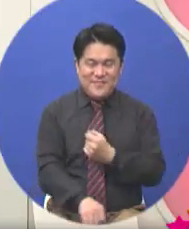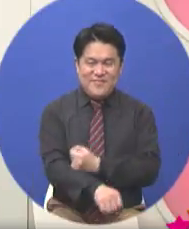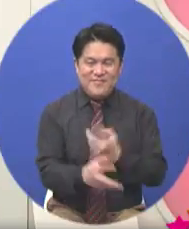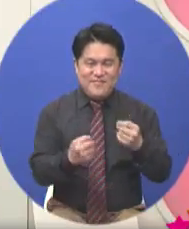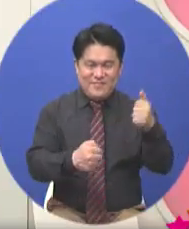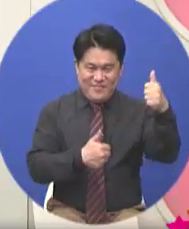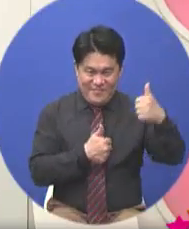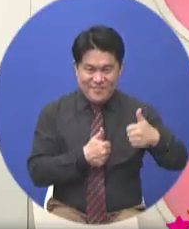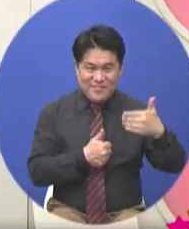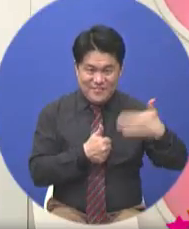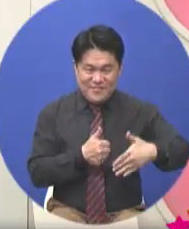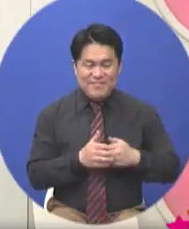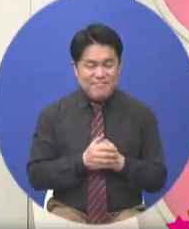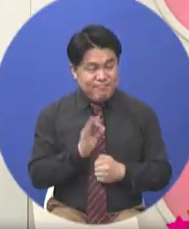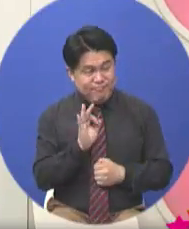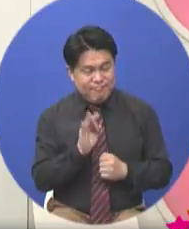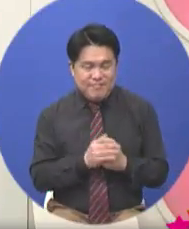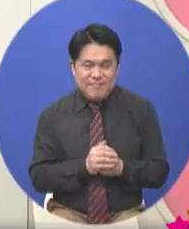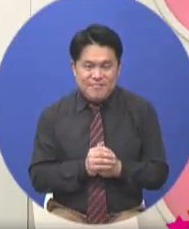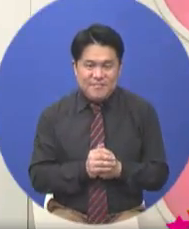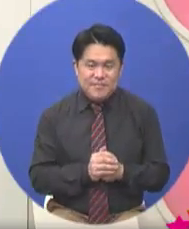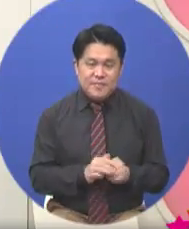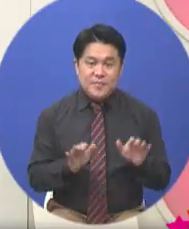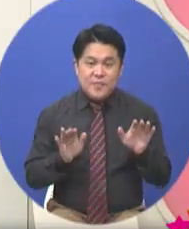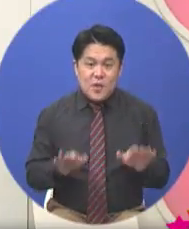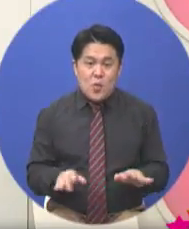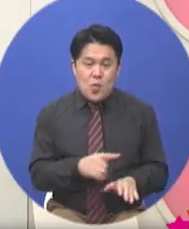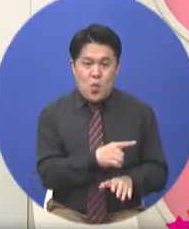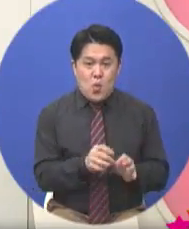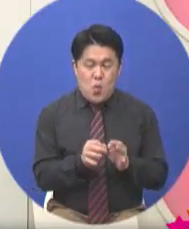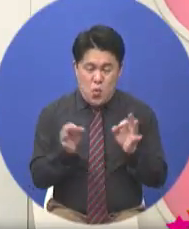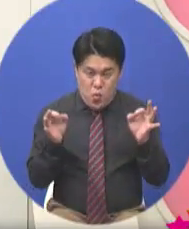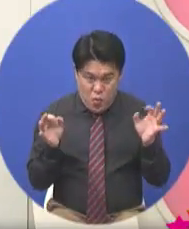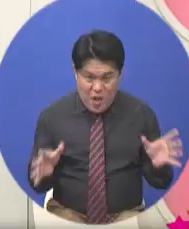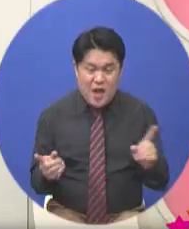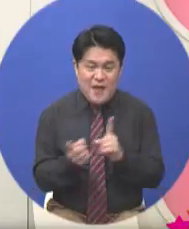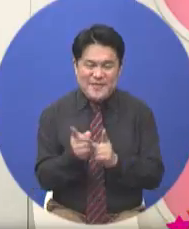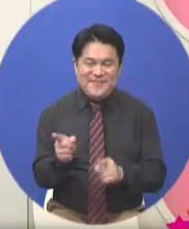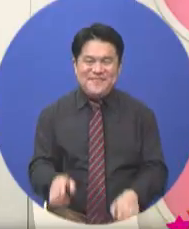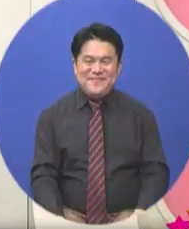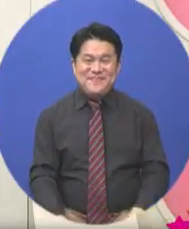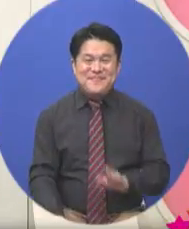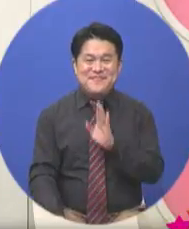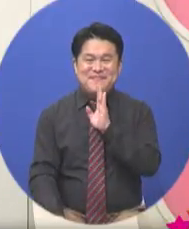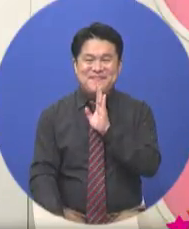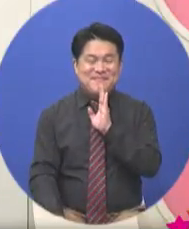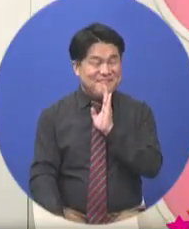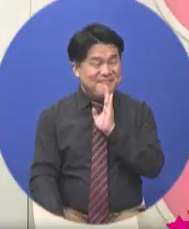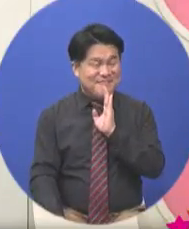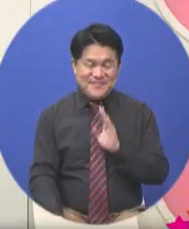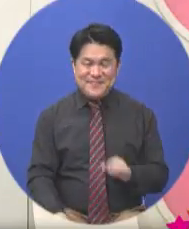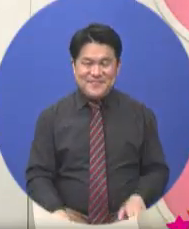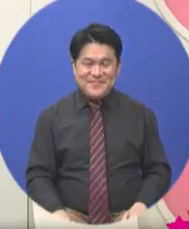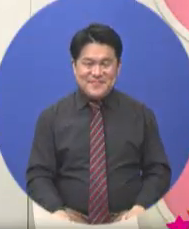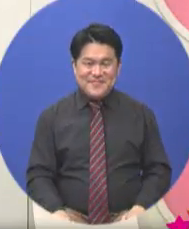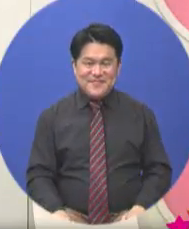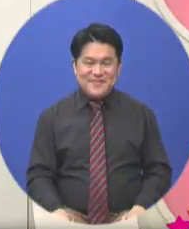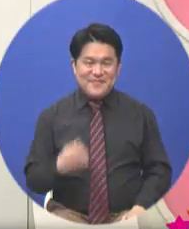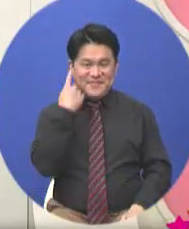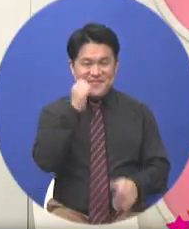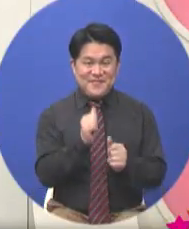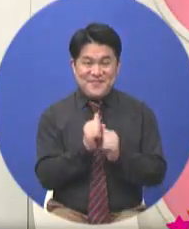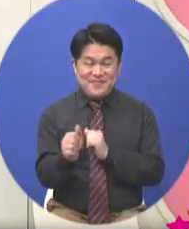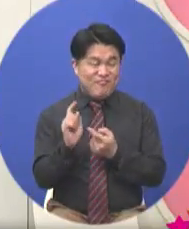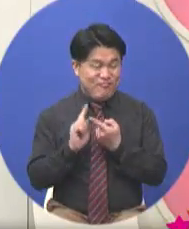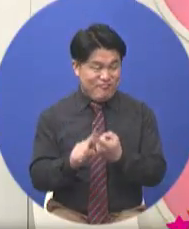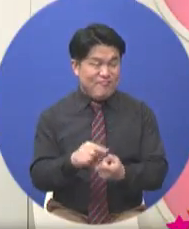잘 네. 부탁드리고요. 네. 유다은 씨 상당히 오랜만에 봬요. 네, 너무 오랜만에 봬요. 네. 근데 여전히 그냥